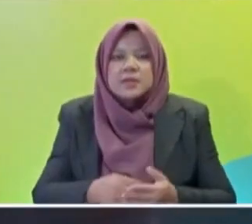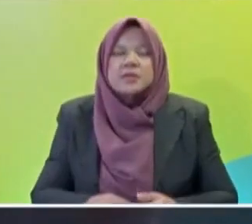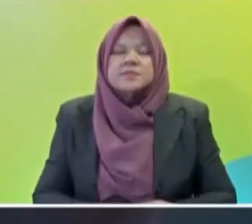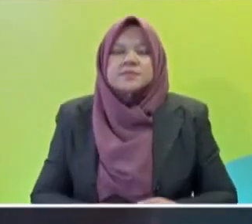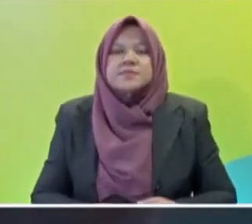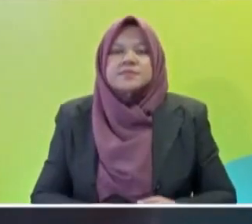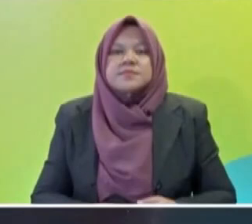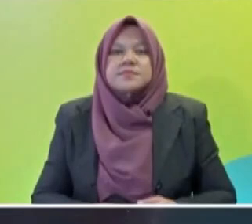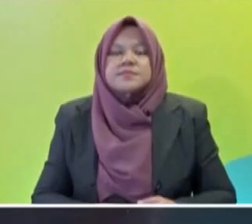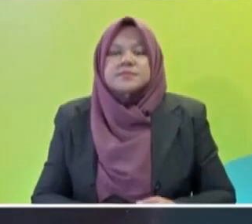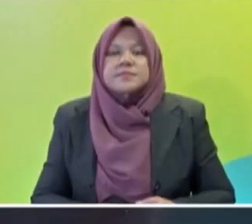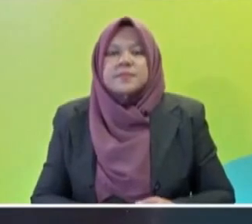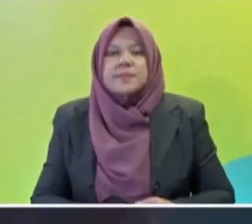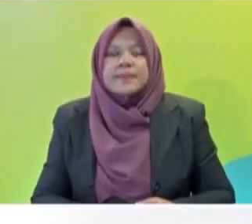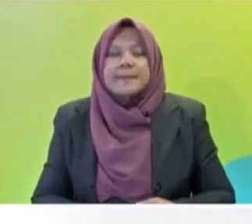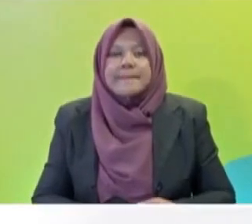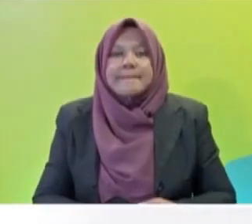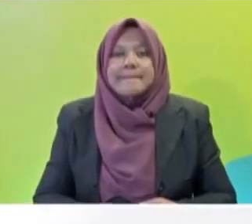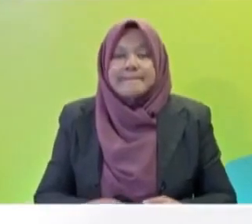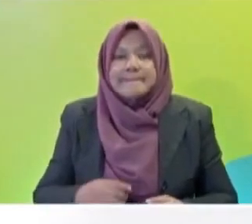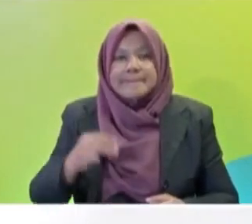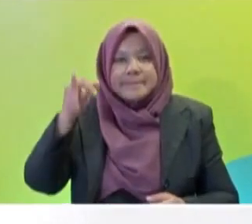dia dulu oke baiklah